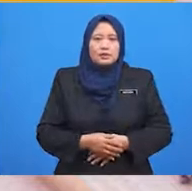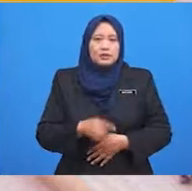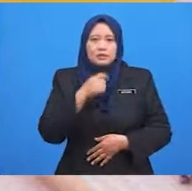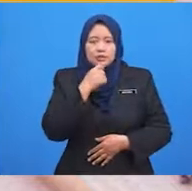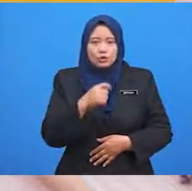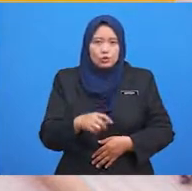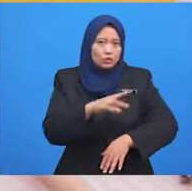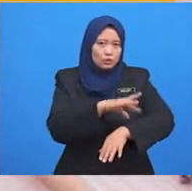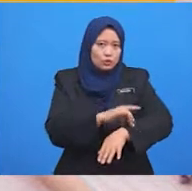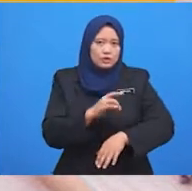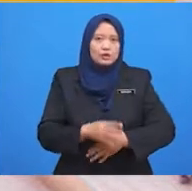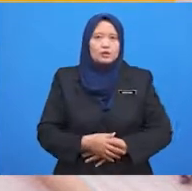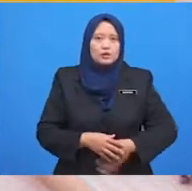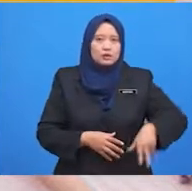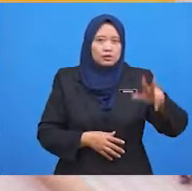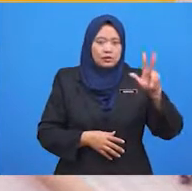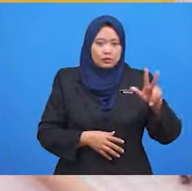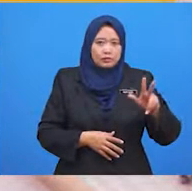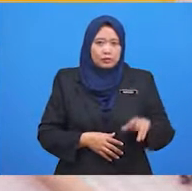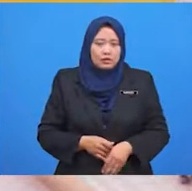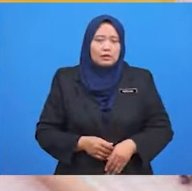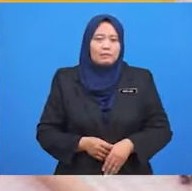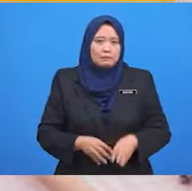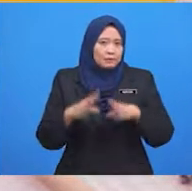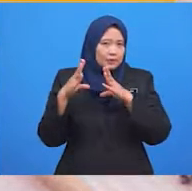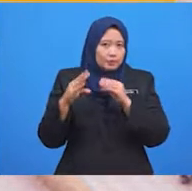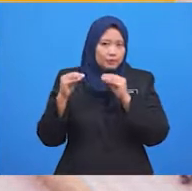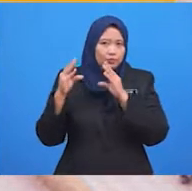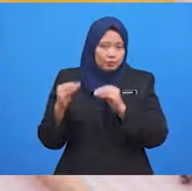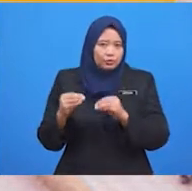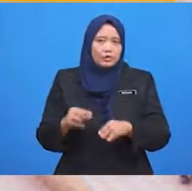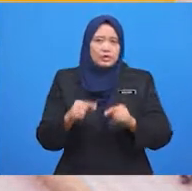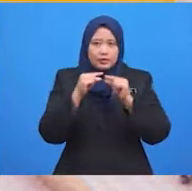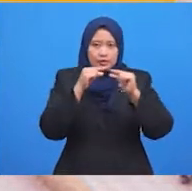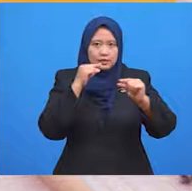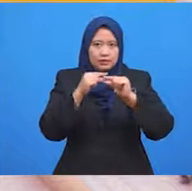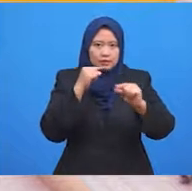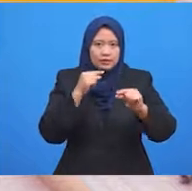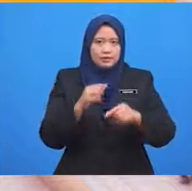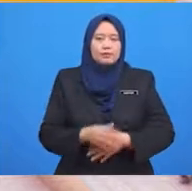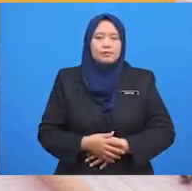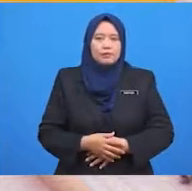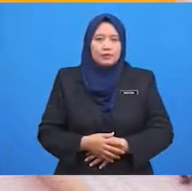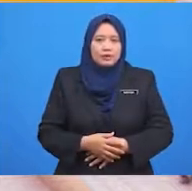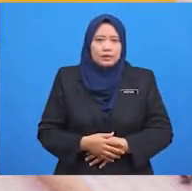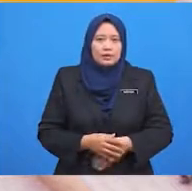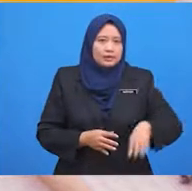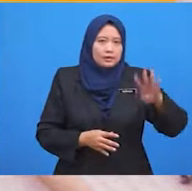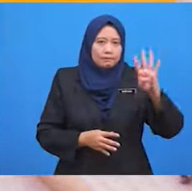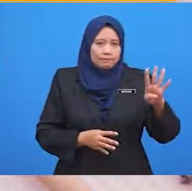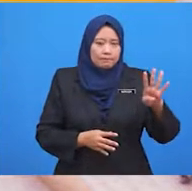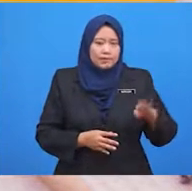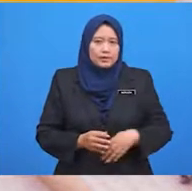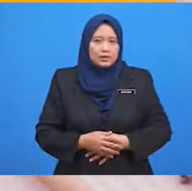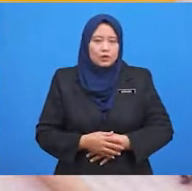penuaan kulit. Yang ketiga, dapat melembutkan garis-garis kedutan dan kerutan. Yang keempat,